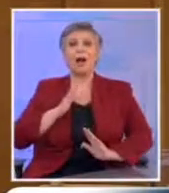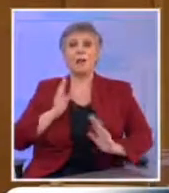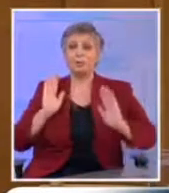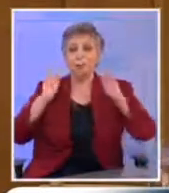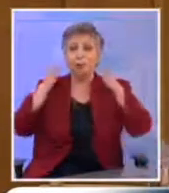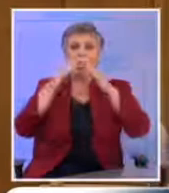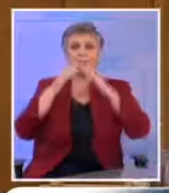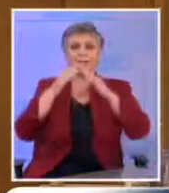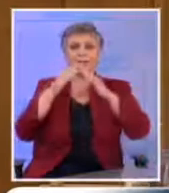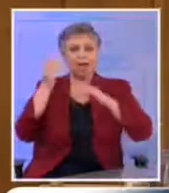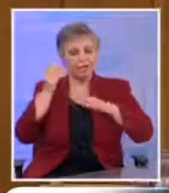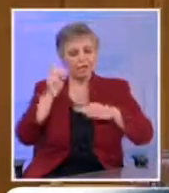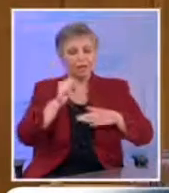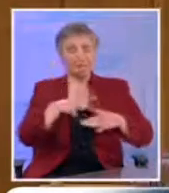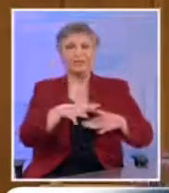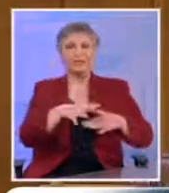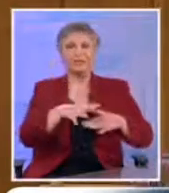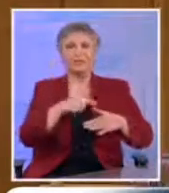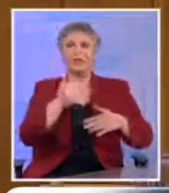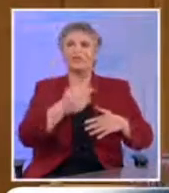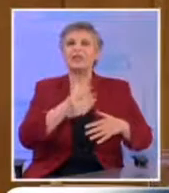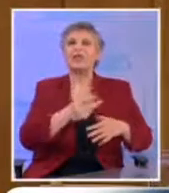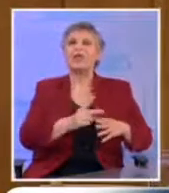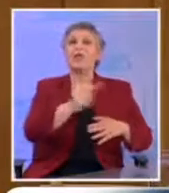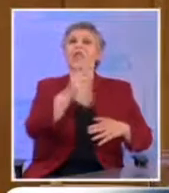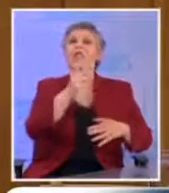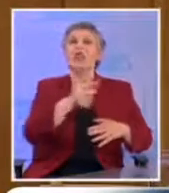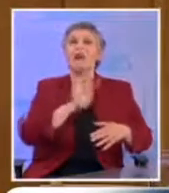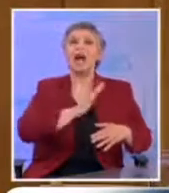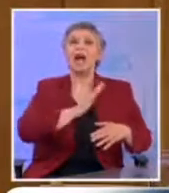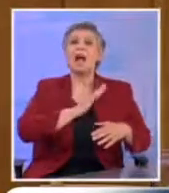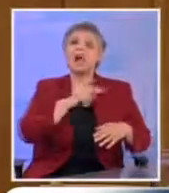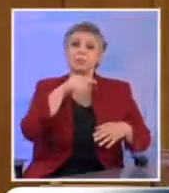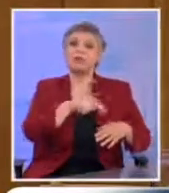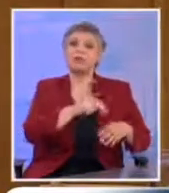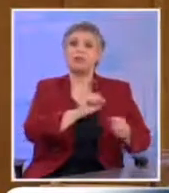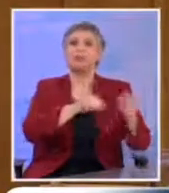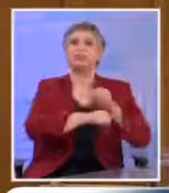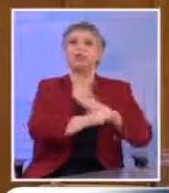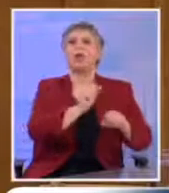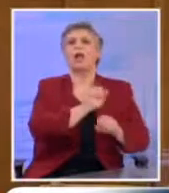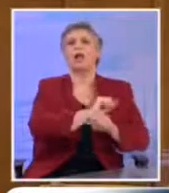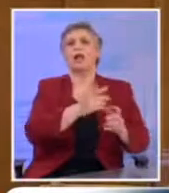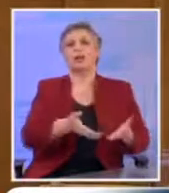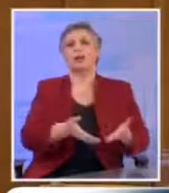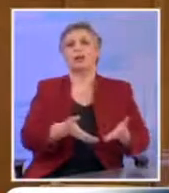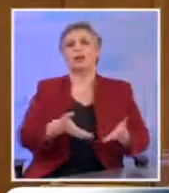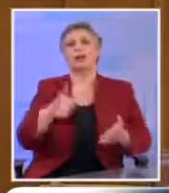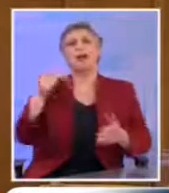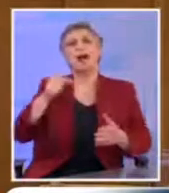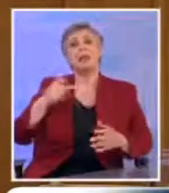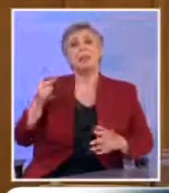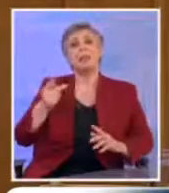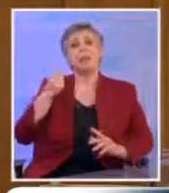Έχουμε όλες και όλη την ευθύνη τι μήνυμα θα δώσουμε και τι δομές θα βάλουμε για ποια κοινωνία ονειρευόμαστε. Αυτήν ή θα